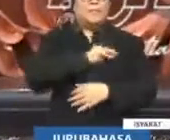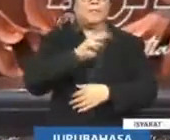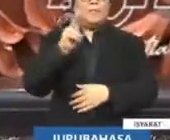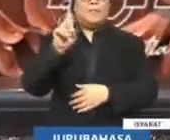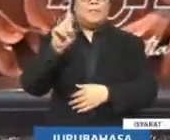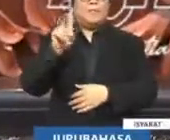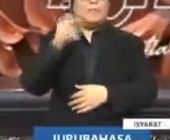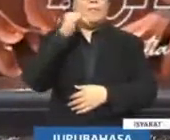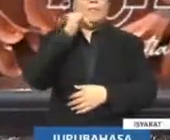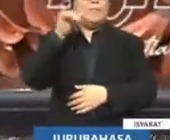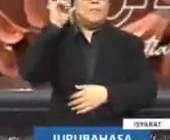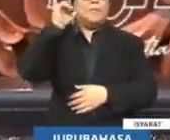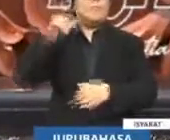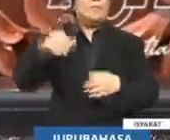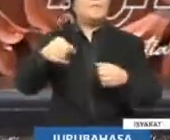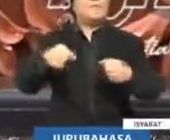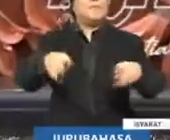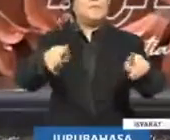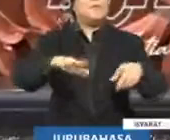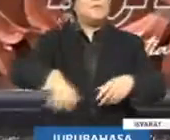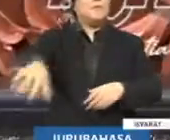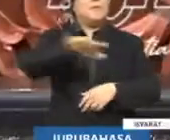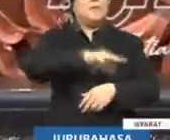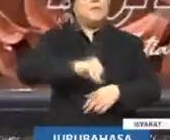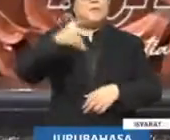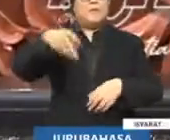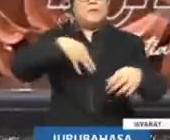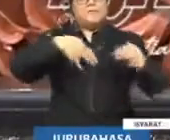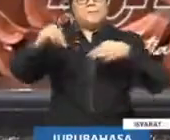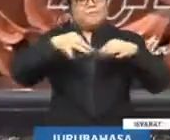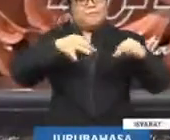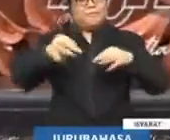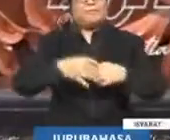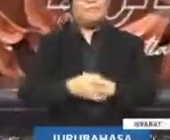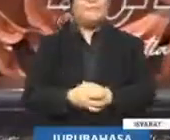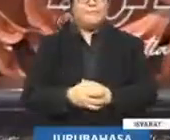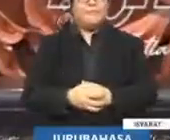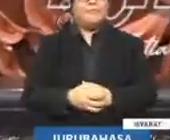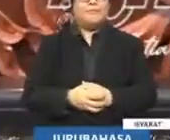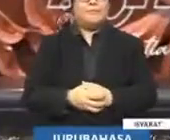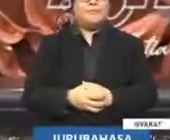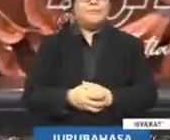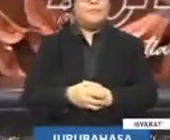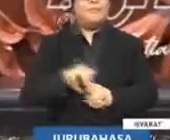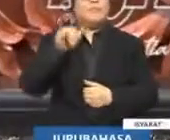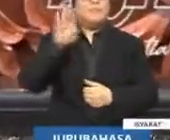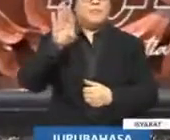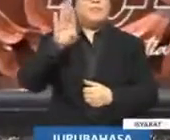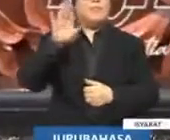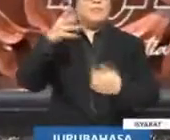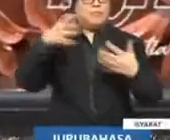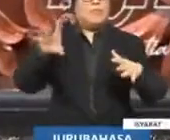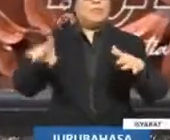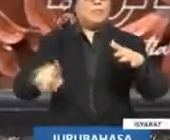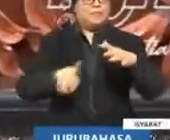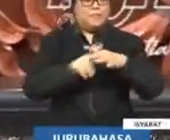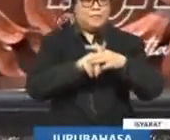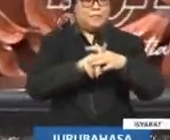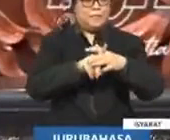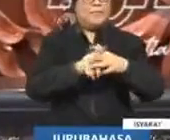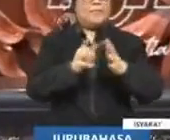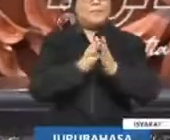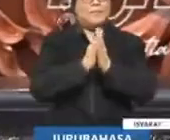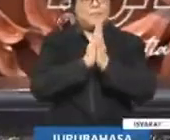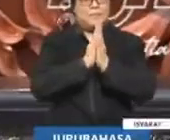kerjaan semalam diberi ruang untuk MP minta penjelasan suhu mendunia yang bermasalah bangkitkan